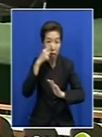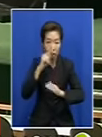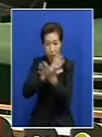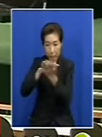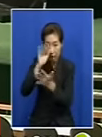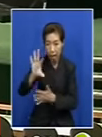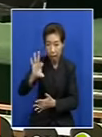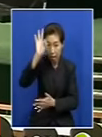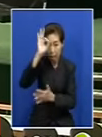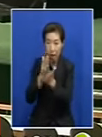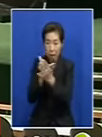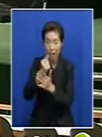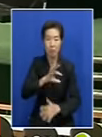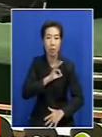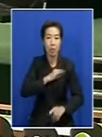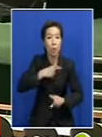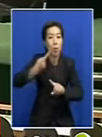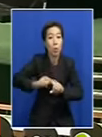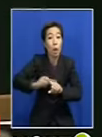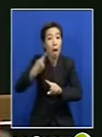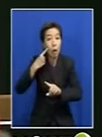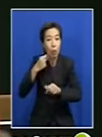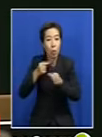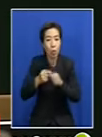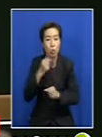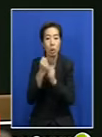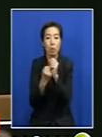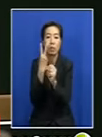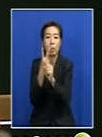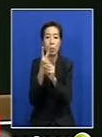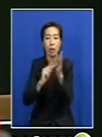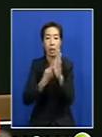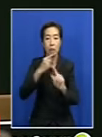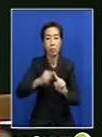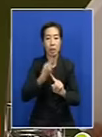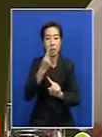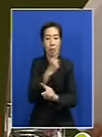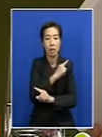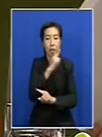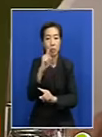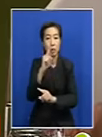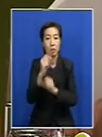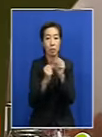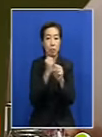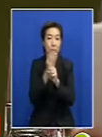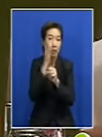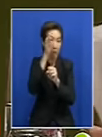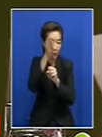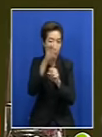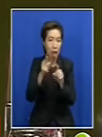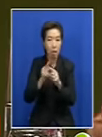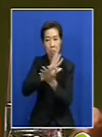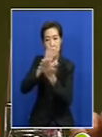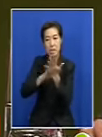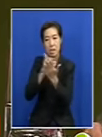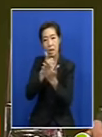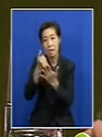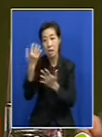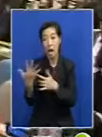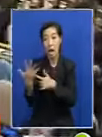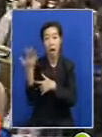เลือกจะได้เป็นสมาชิกไม่ถาวรวาระ2ปีเริ่มตั้งแต่วันที่1มกราคมปีหน้าแทนสมาชิก5ชาติที่